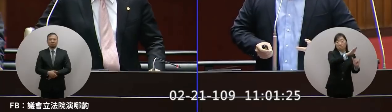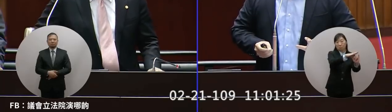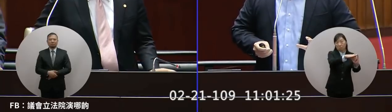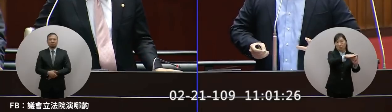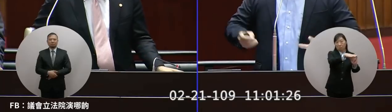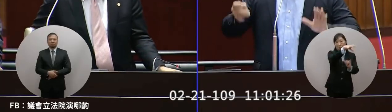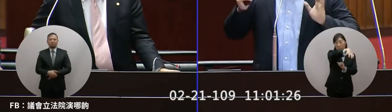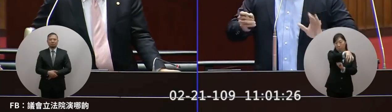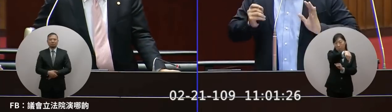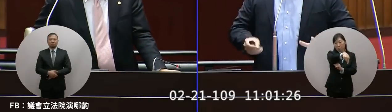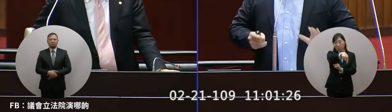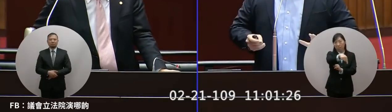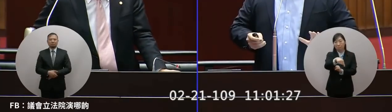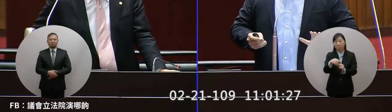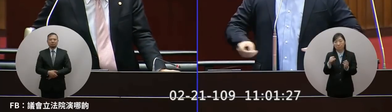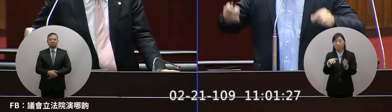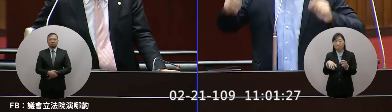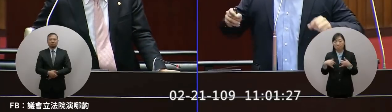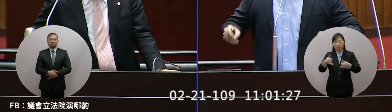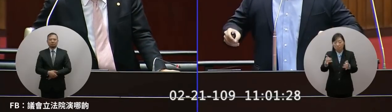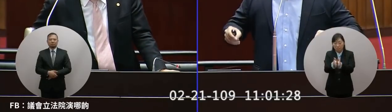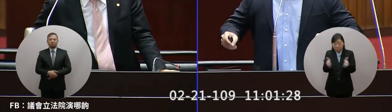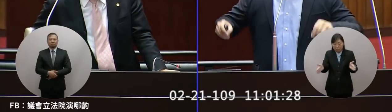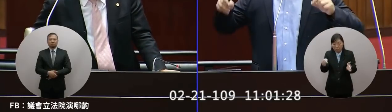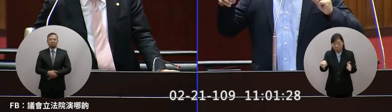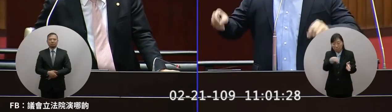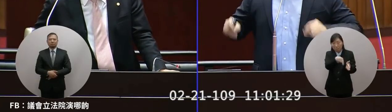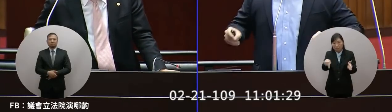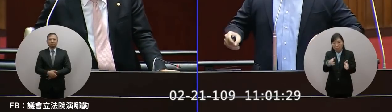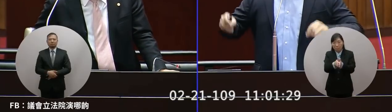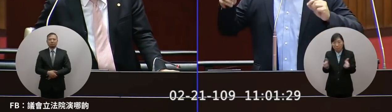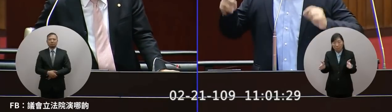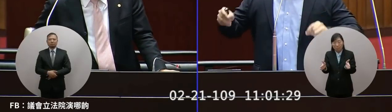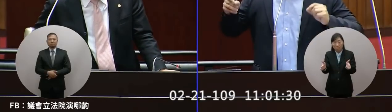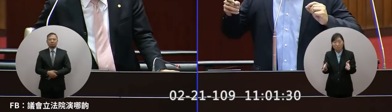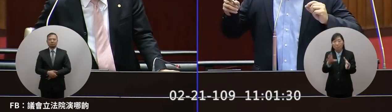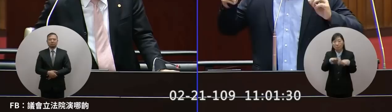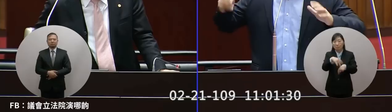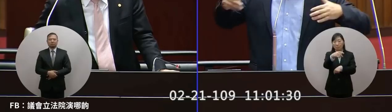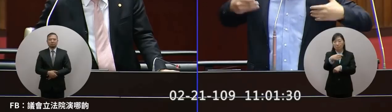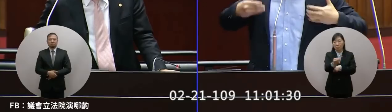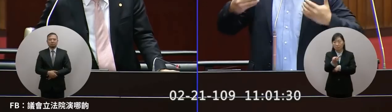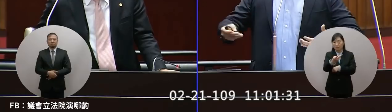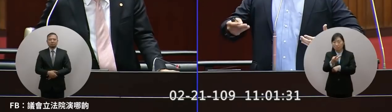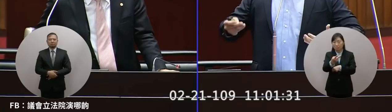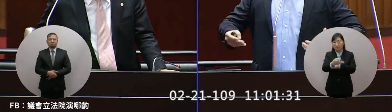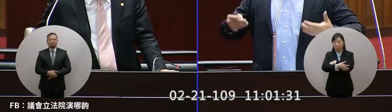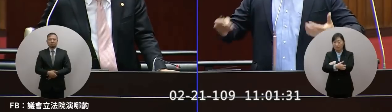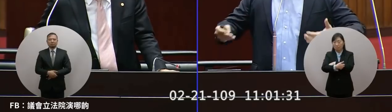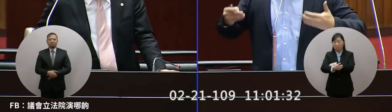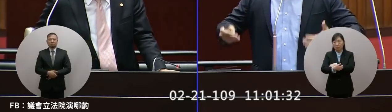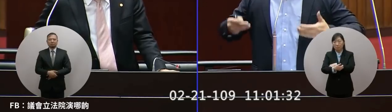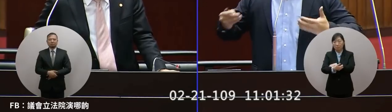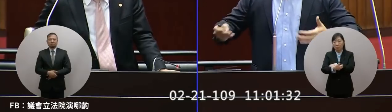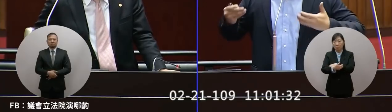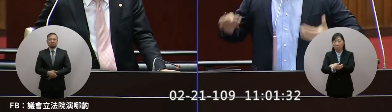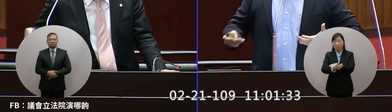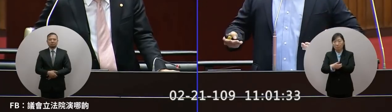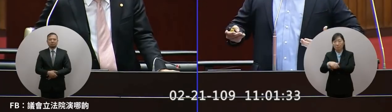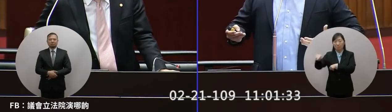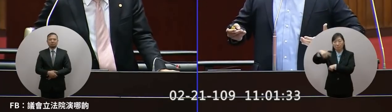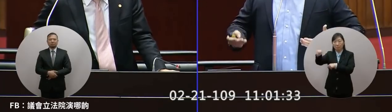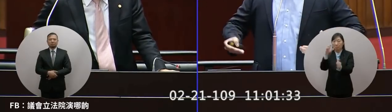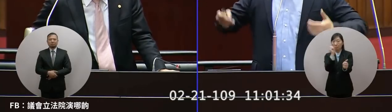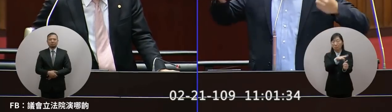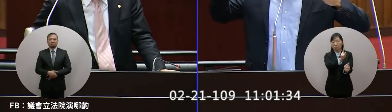中，在这个过程当中，因为这两个现在目前就是说被，就是说 要求他自主管理